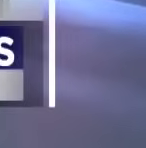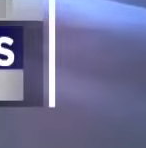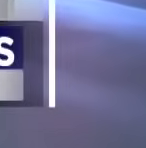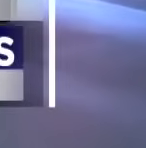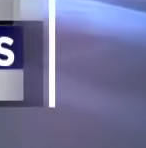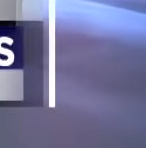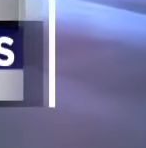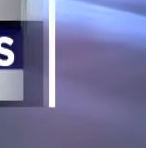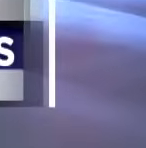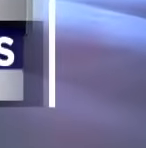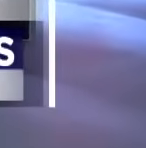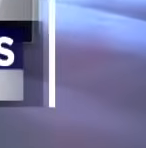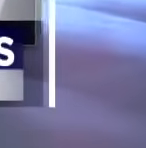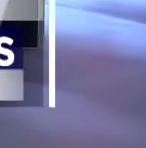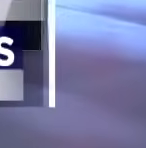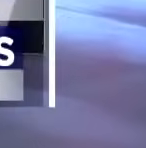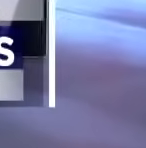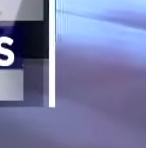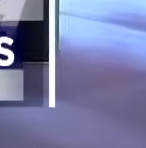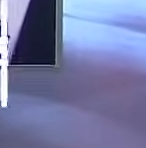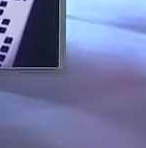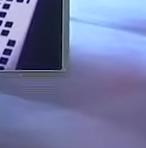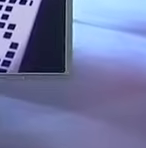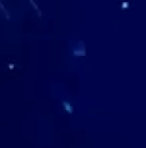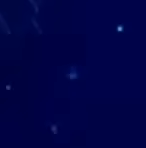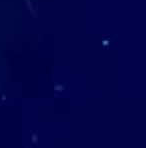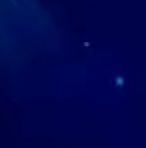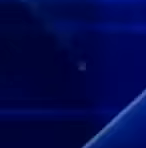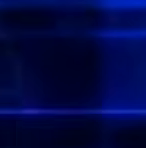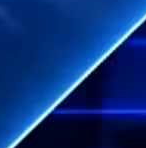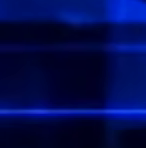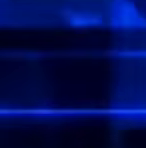Magandang gabi, Pilipinas. Sa Frontline Tonight.